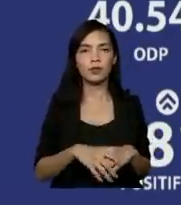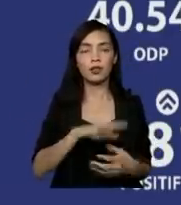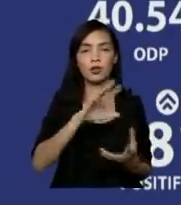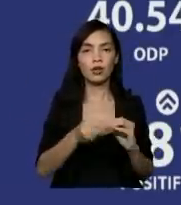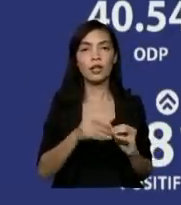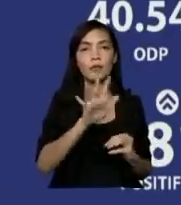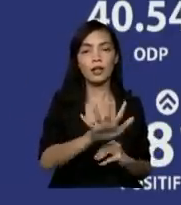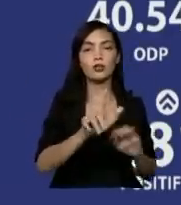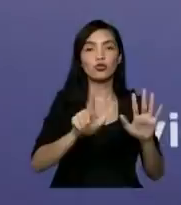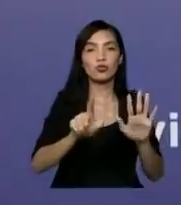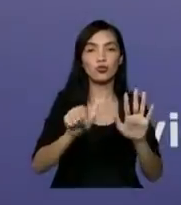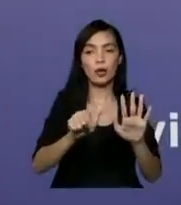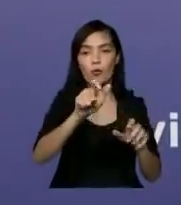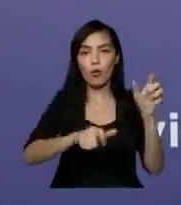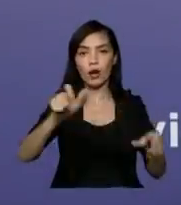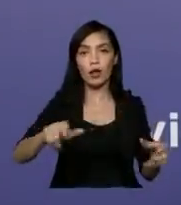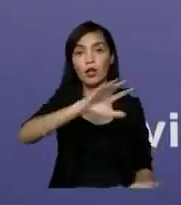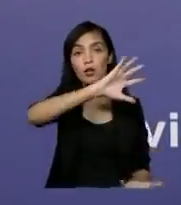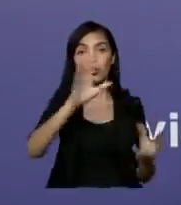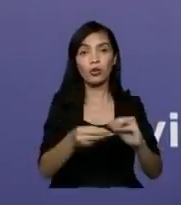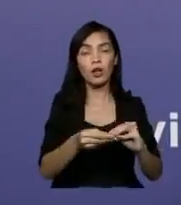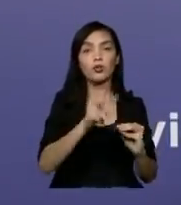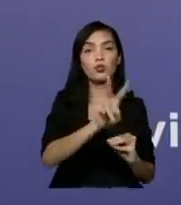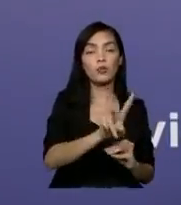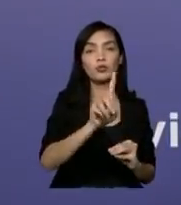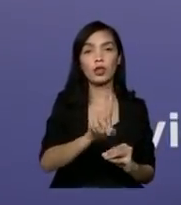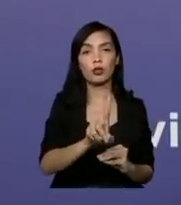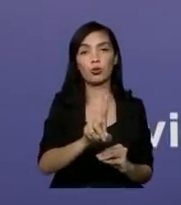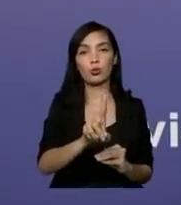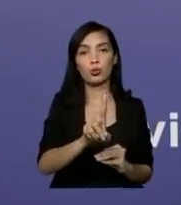576 orang sehingga totalnya menjadi